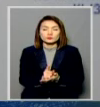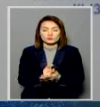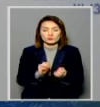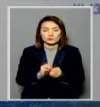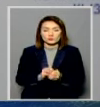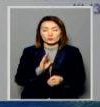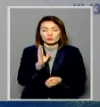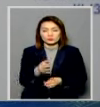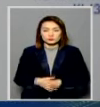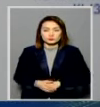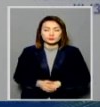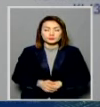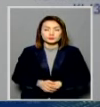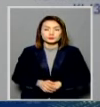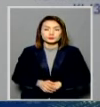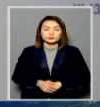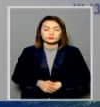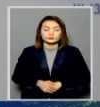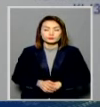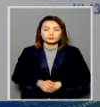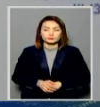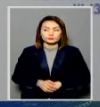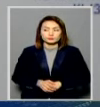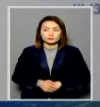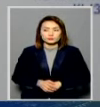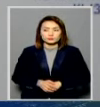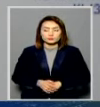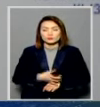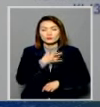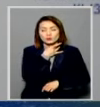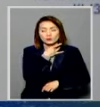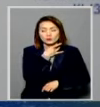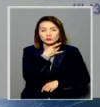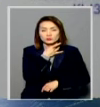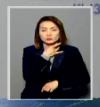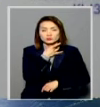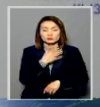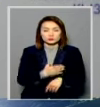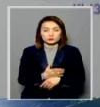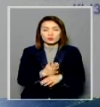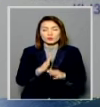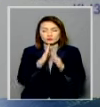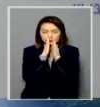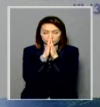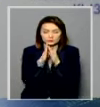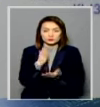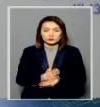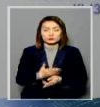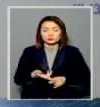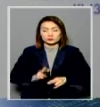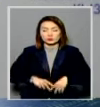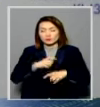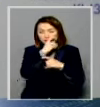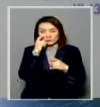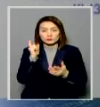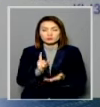ұстау ұсынылып отыр. Тұрғын мысалы жөтеліп тұрса, немесе жаңа жүгіру пайда болса, сол кездерде